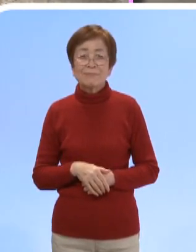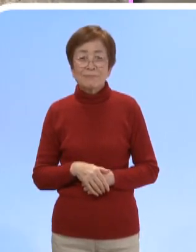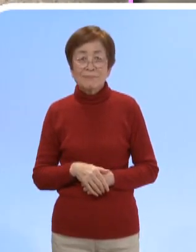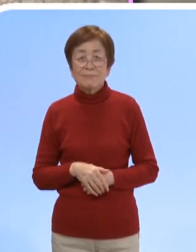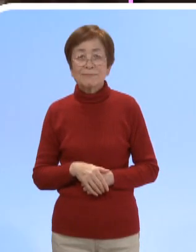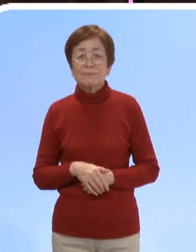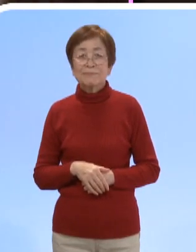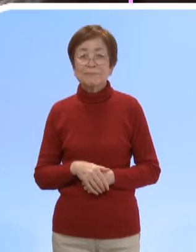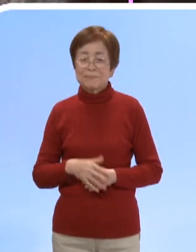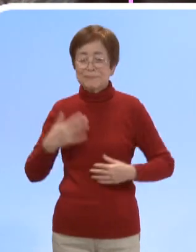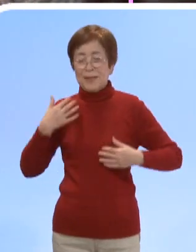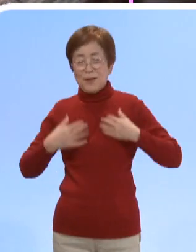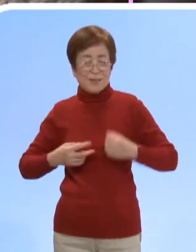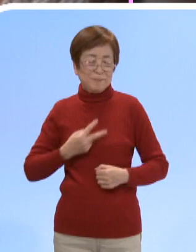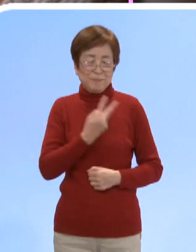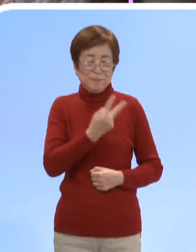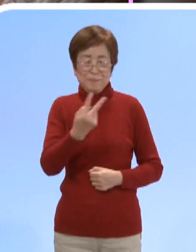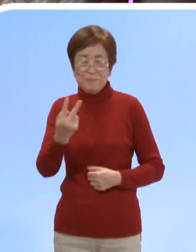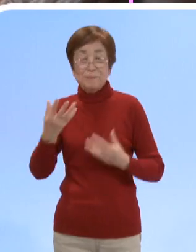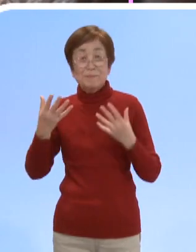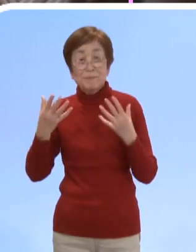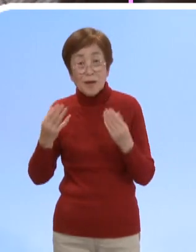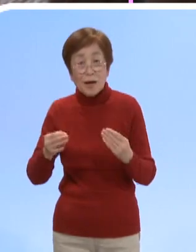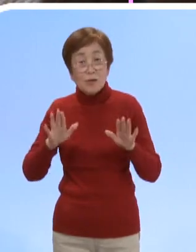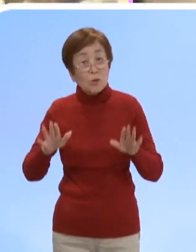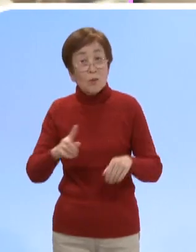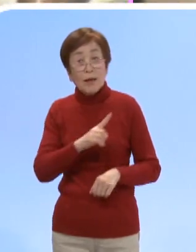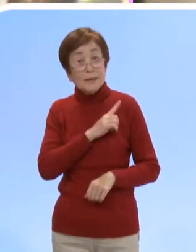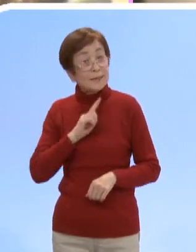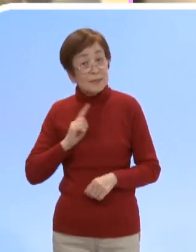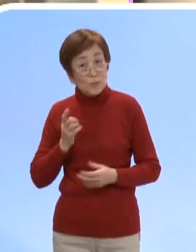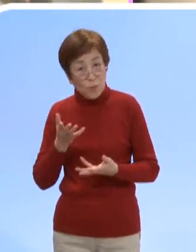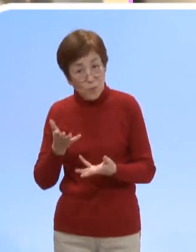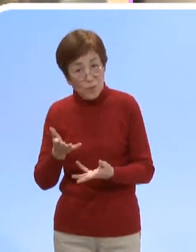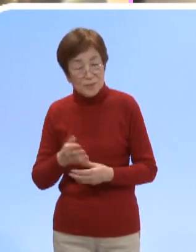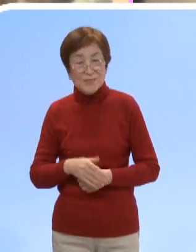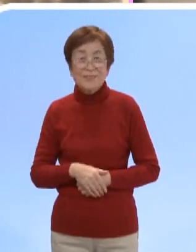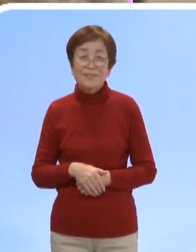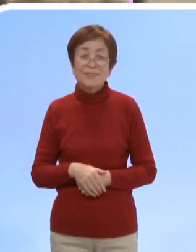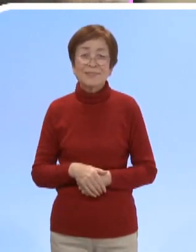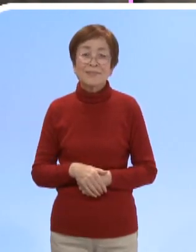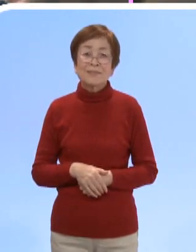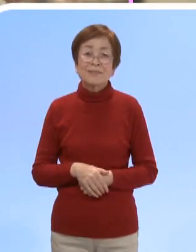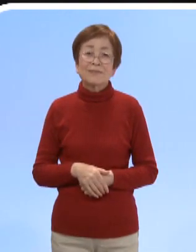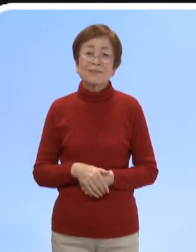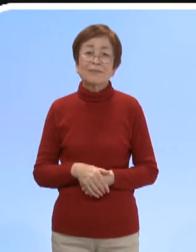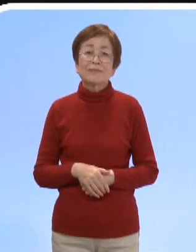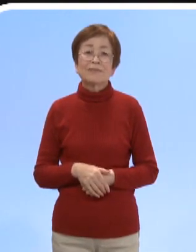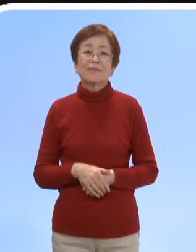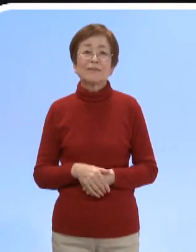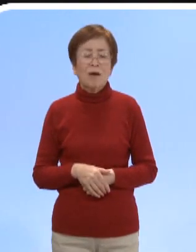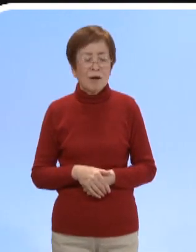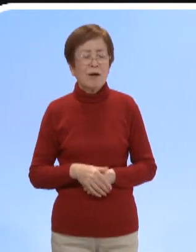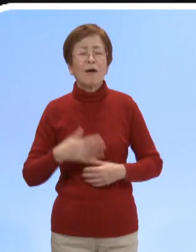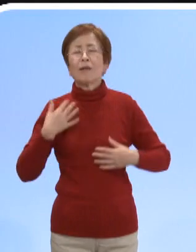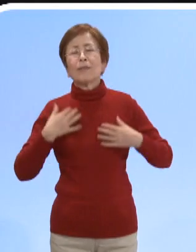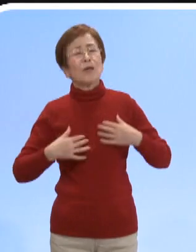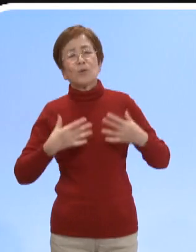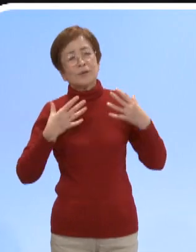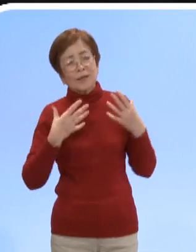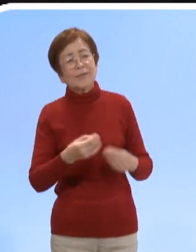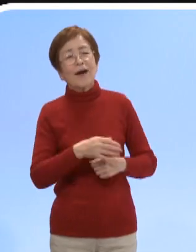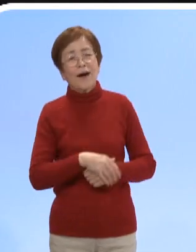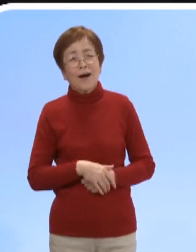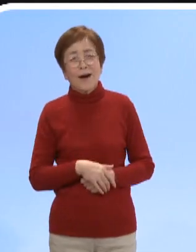さて、旅を満喫したお二人、今日一日どうでしたか？ いやー、楽しかった